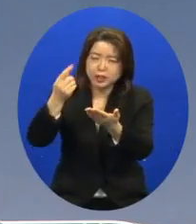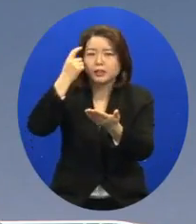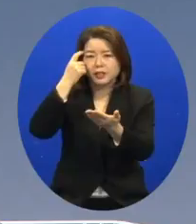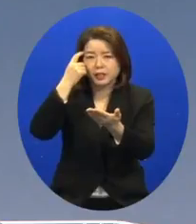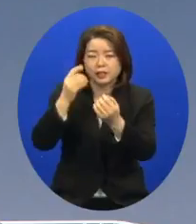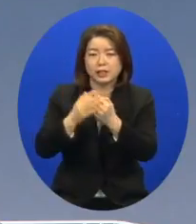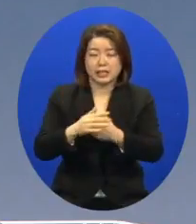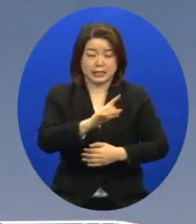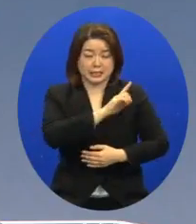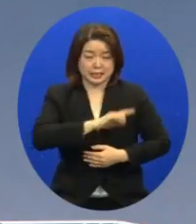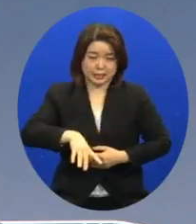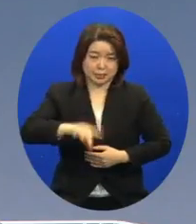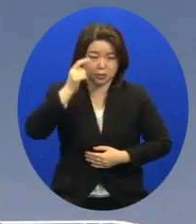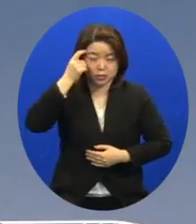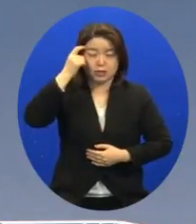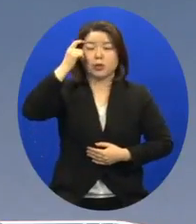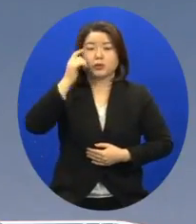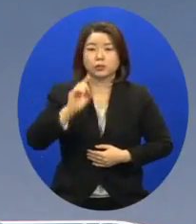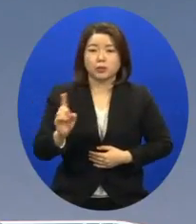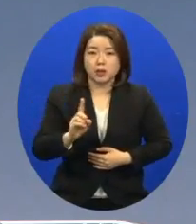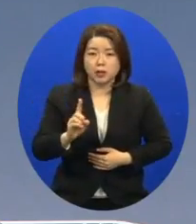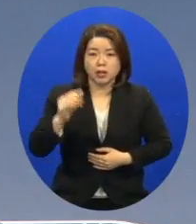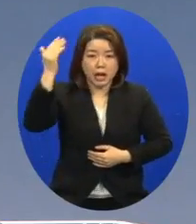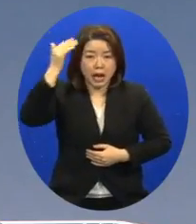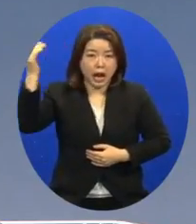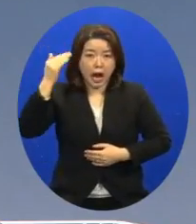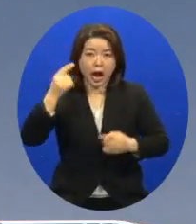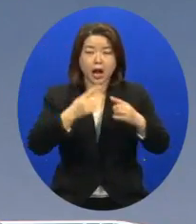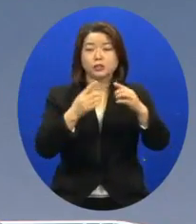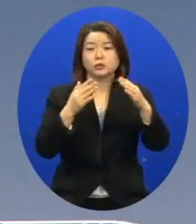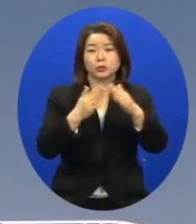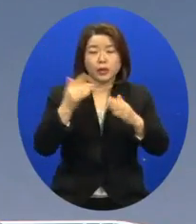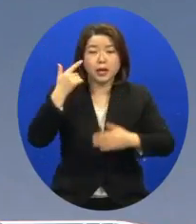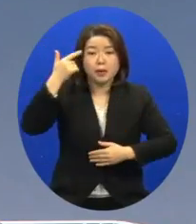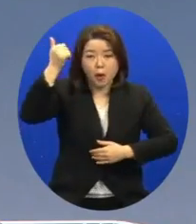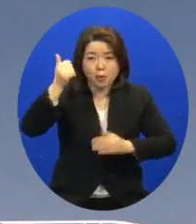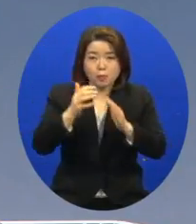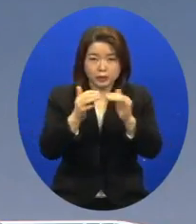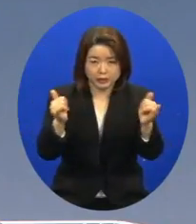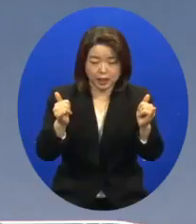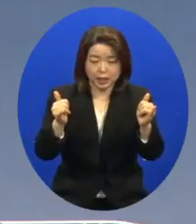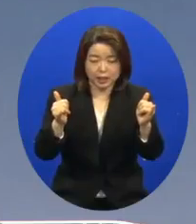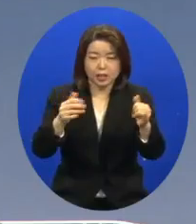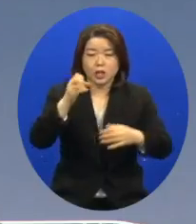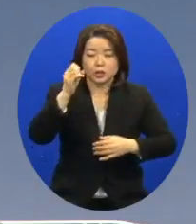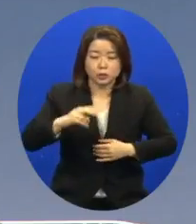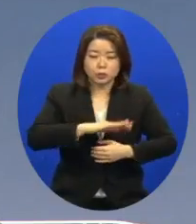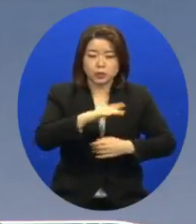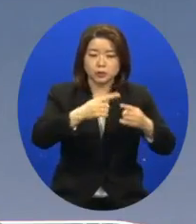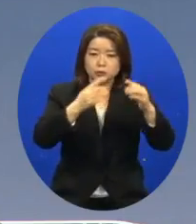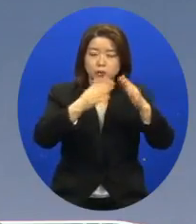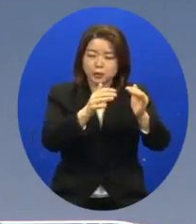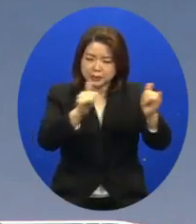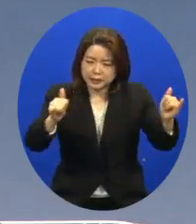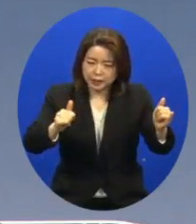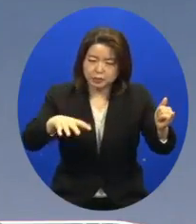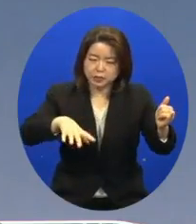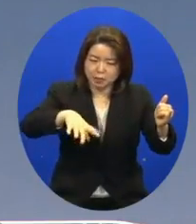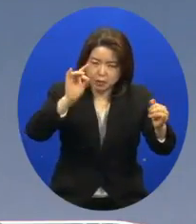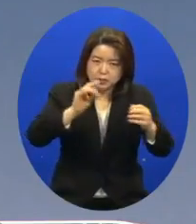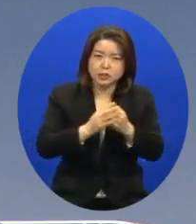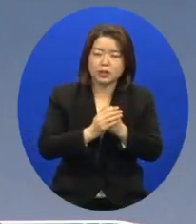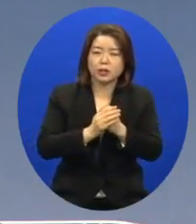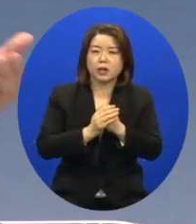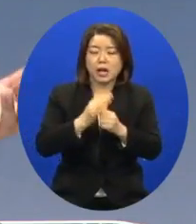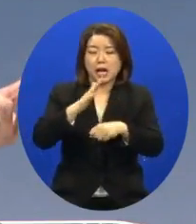제일 먼저 생각나는 것이 한국교회 목회자들 우리 교인들이 스스로가 먼저 하나님 앞에 우리의